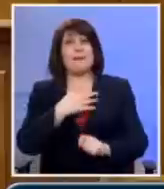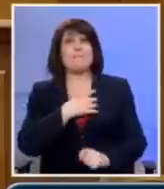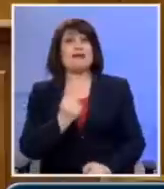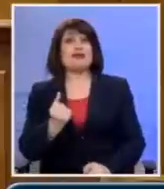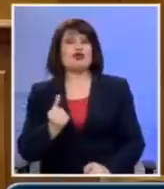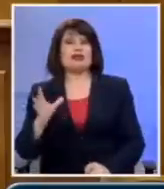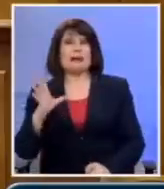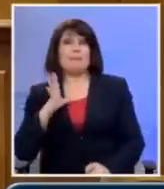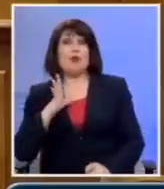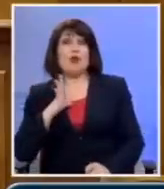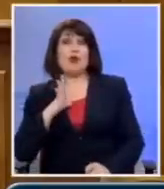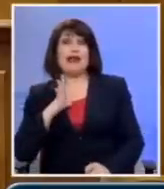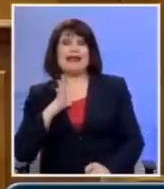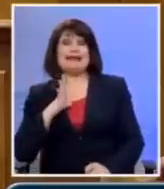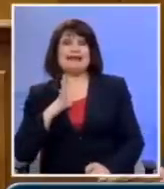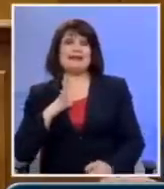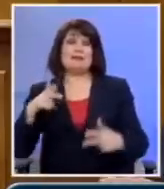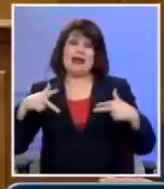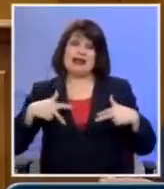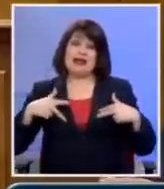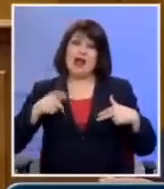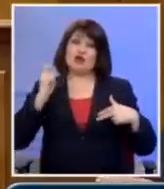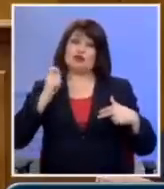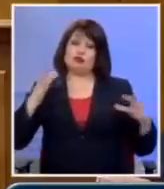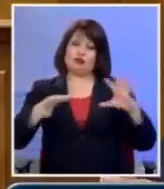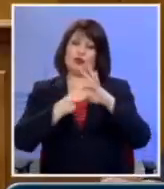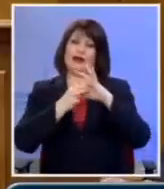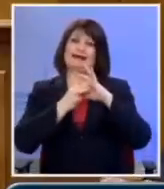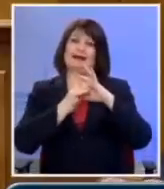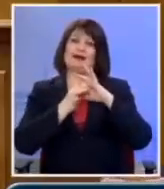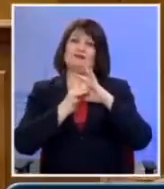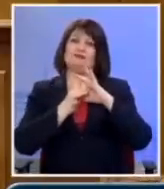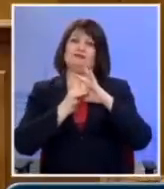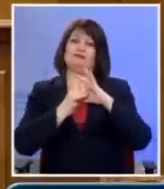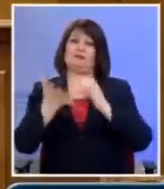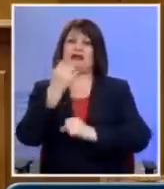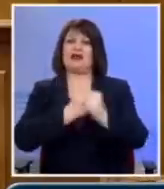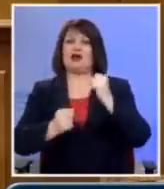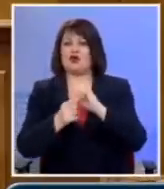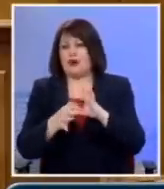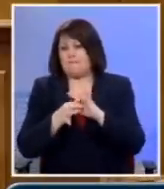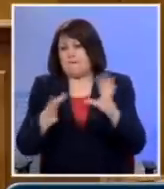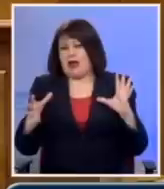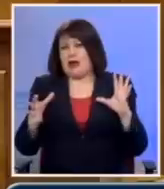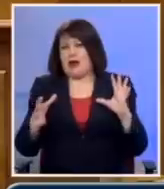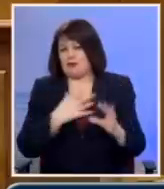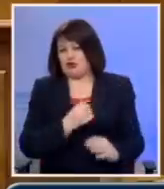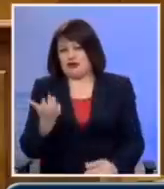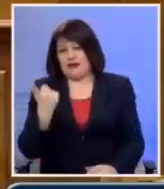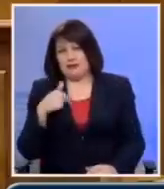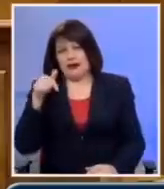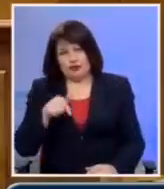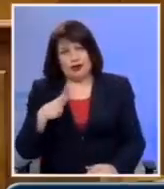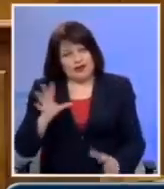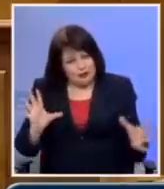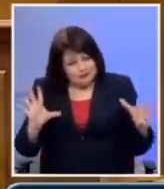εμπιστοσύνης των πολιτών με τους θεσμούς που έχει διαρριχθεί περαιτέρω τα τελευταία 5 χρόνια. Και υπάρχει λόγος γι'